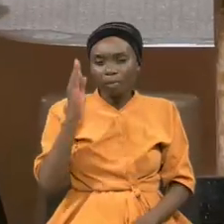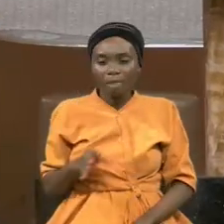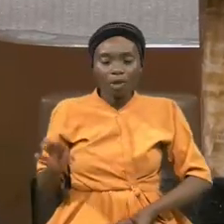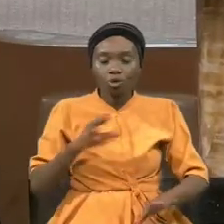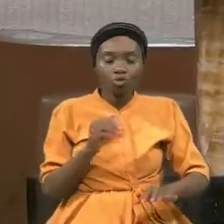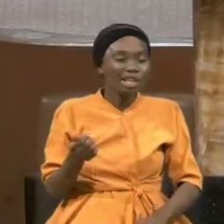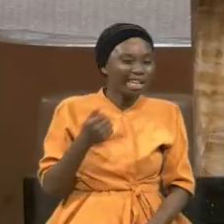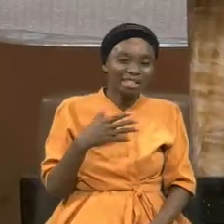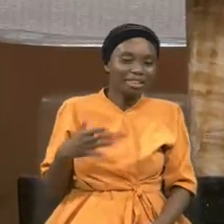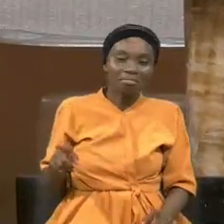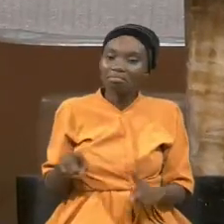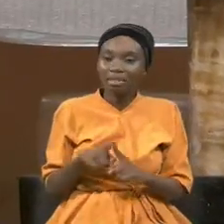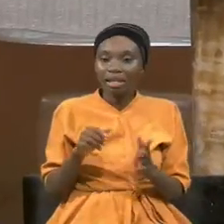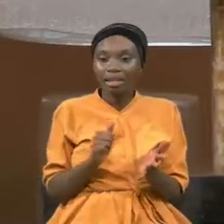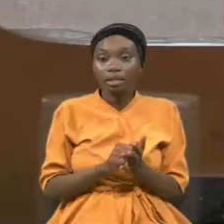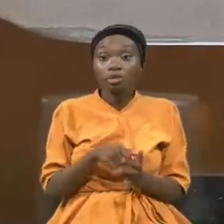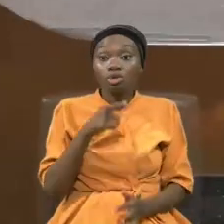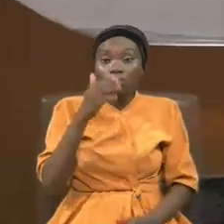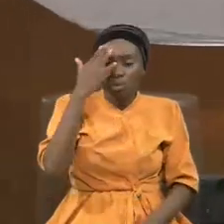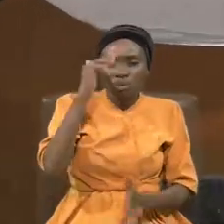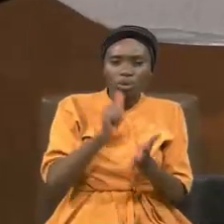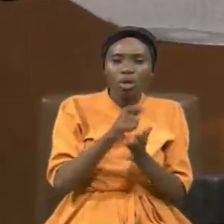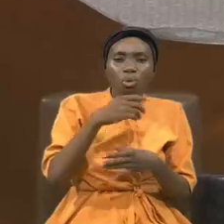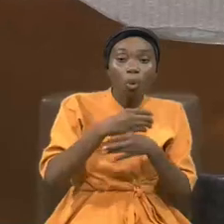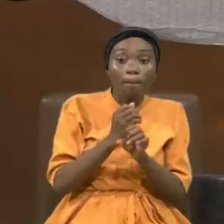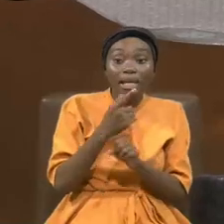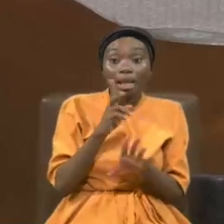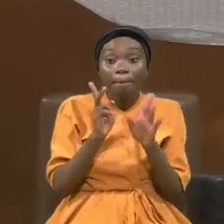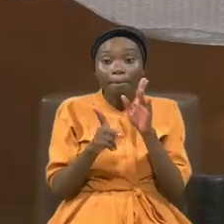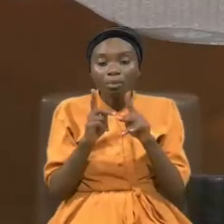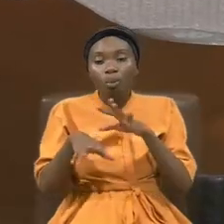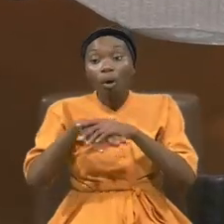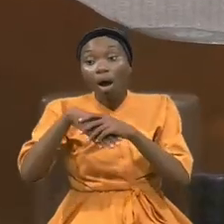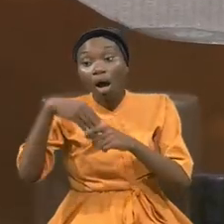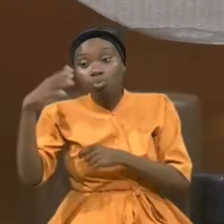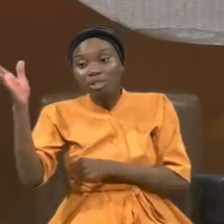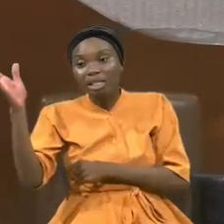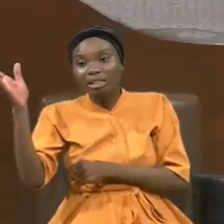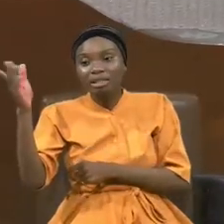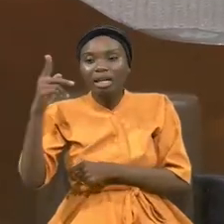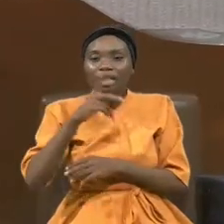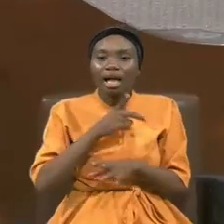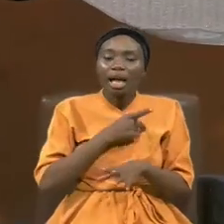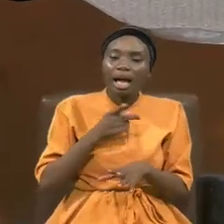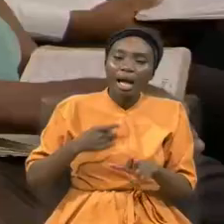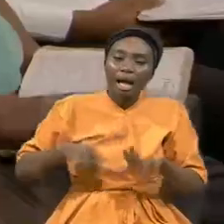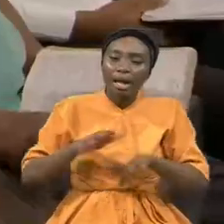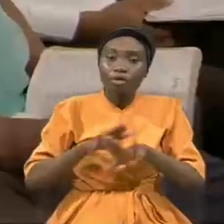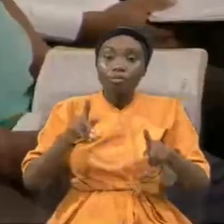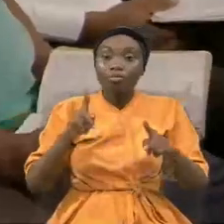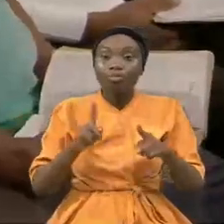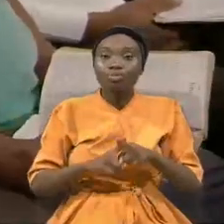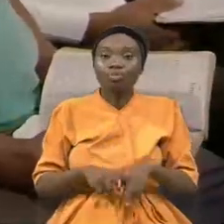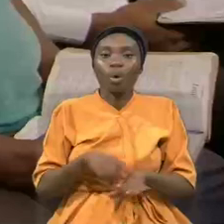jamais rien faire de pareil. Mais vous voyez, vous faites que les gens, au dehors du royaume,